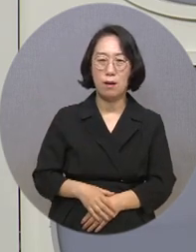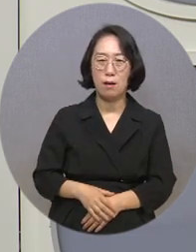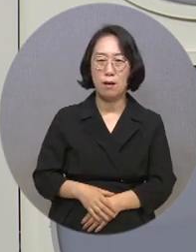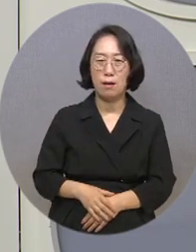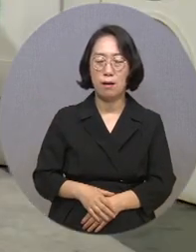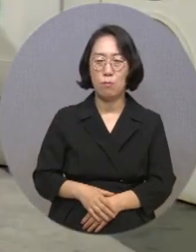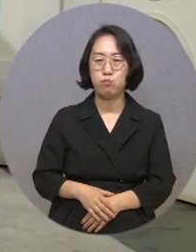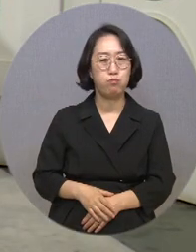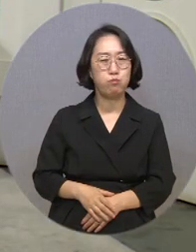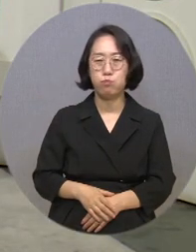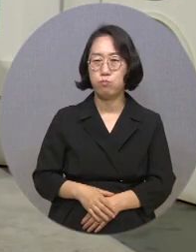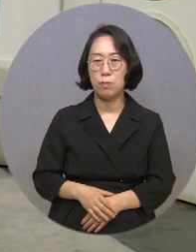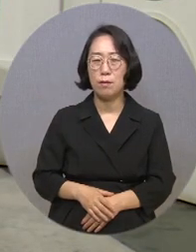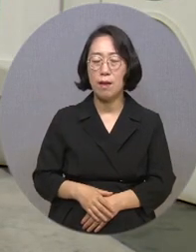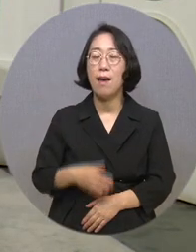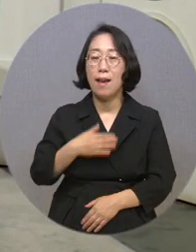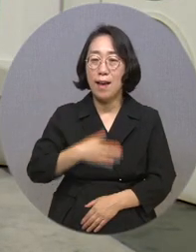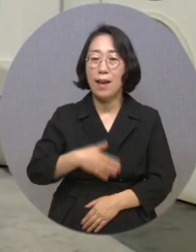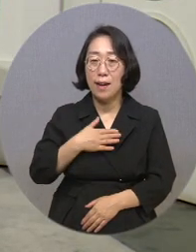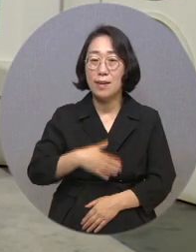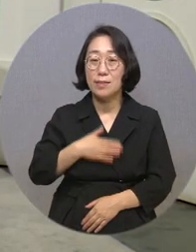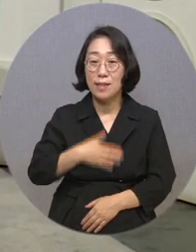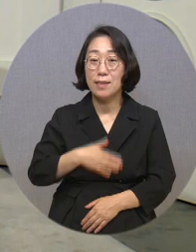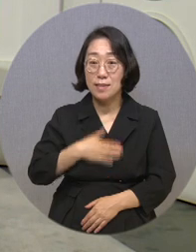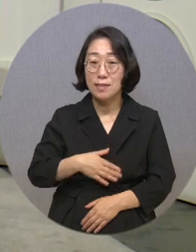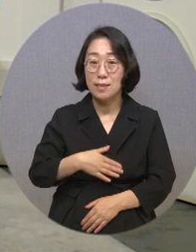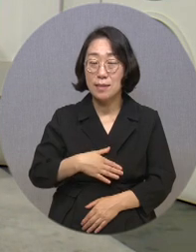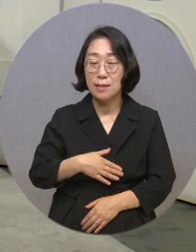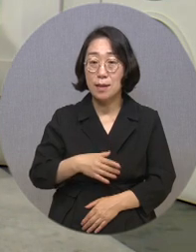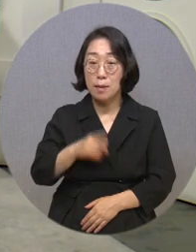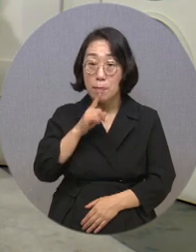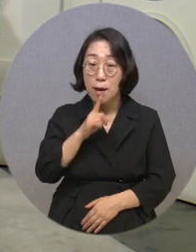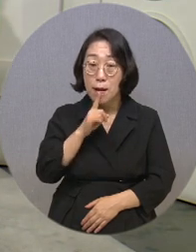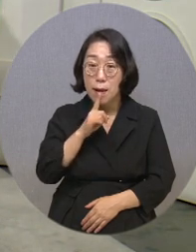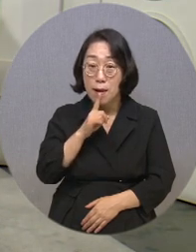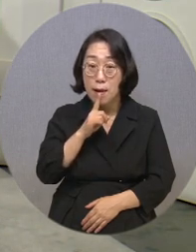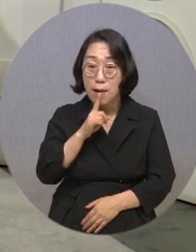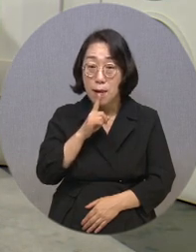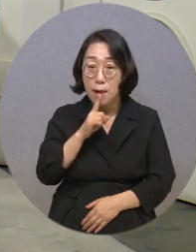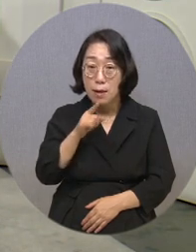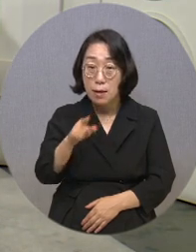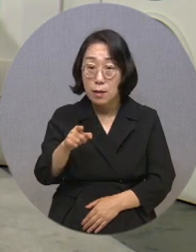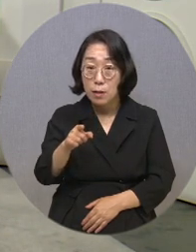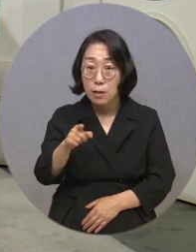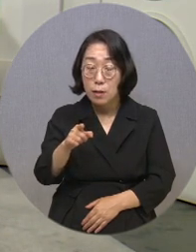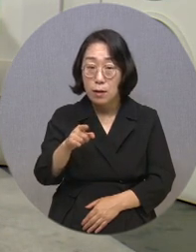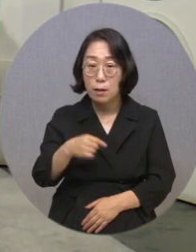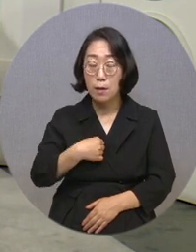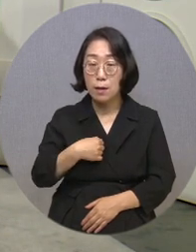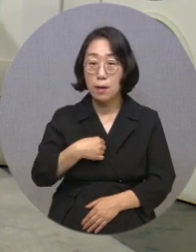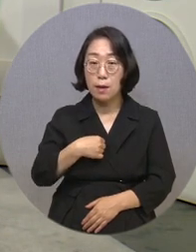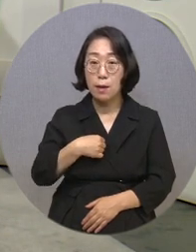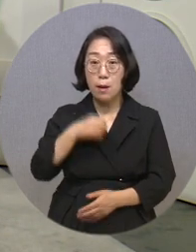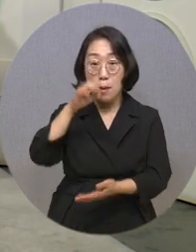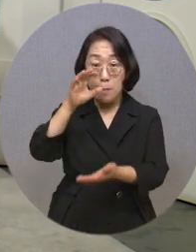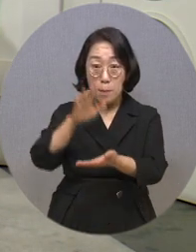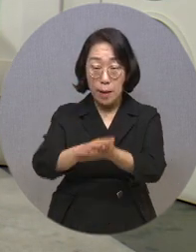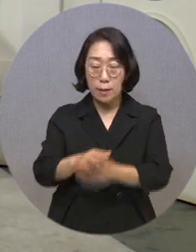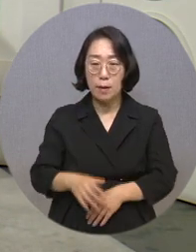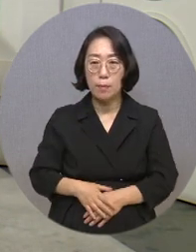때 있을 때 그러면 어 그래 그래 알았어 알았어 이렇게 반말하잖아요. 그걸 내가 봤다 하면은 선생님